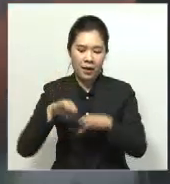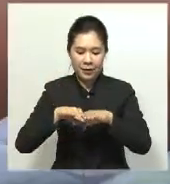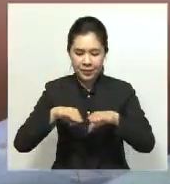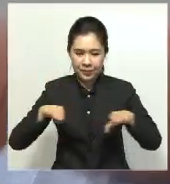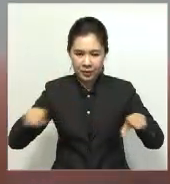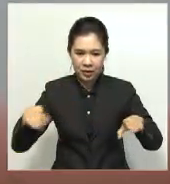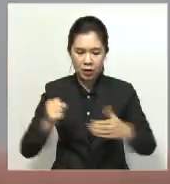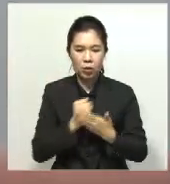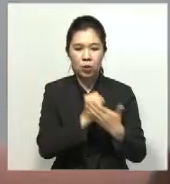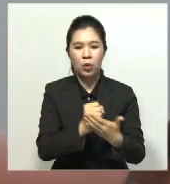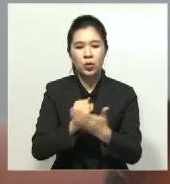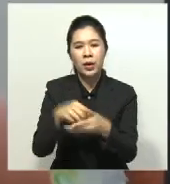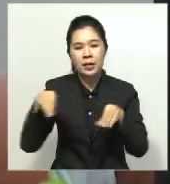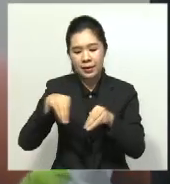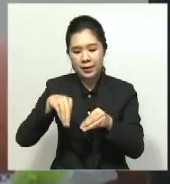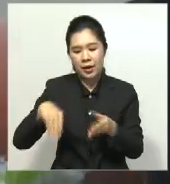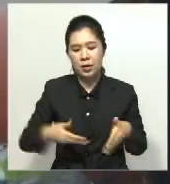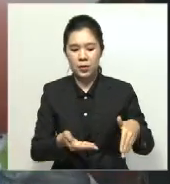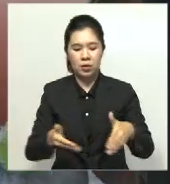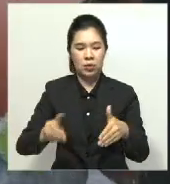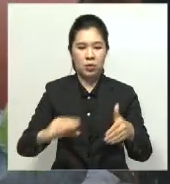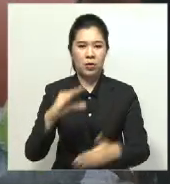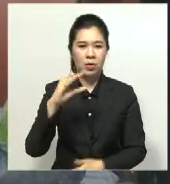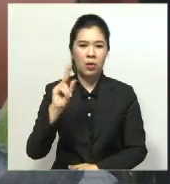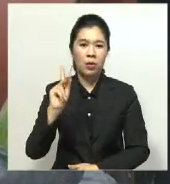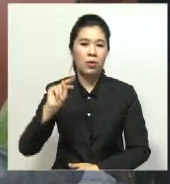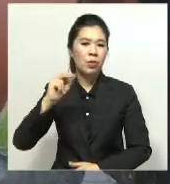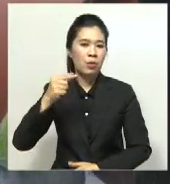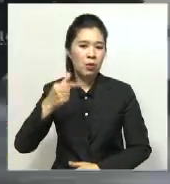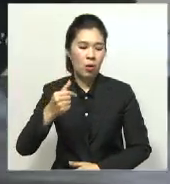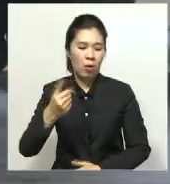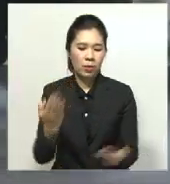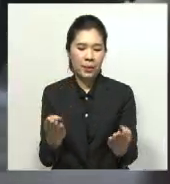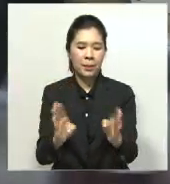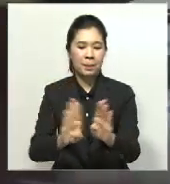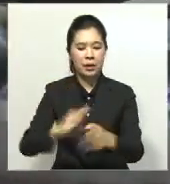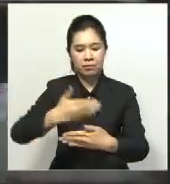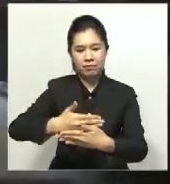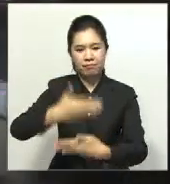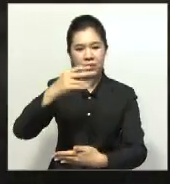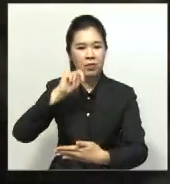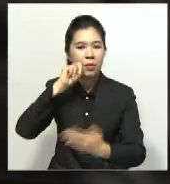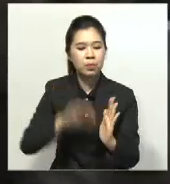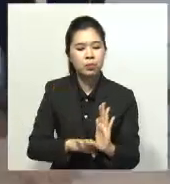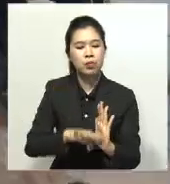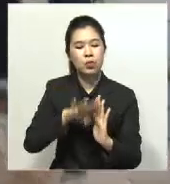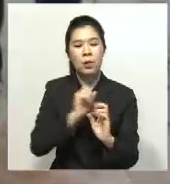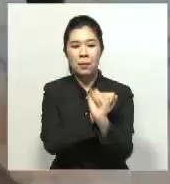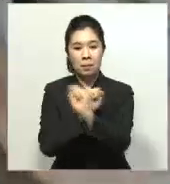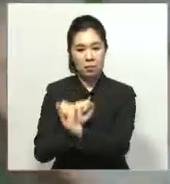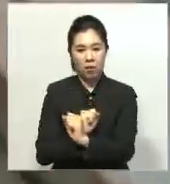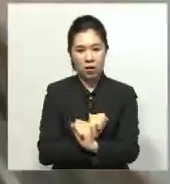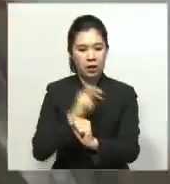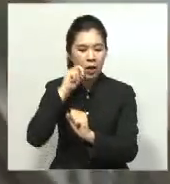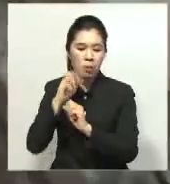ายน้ำบริเวณใกล้ริมฝั่งโขงนะคะเพื่อทำการปิดทางไหลของน้ำโขงที่เพิ่มปริมาณขึ้นป้องกันไม่ให้ไหลเข้า